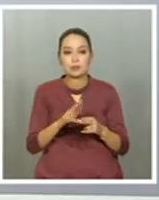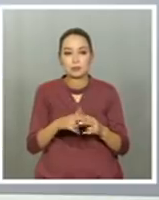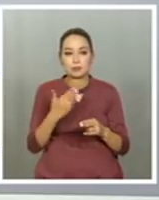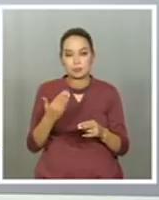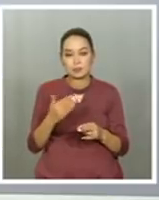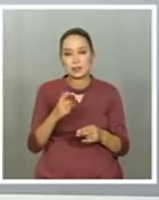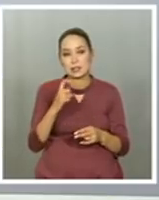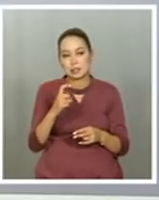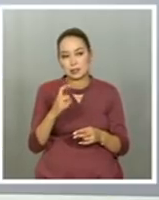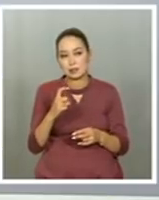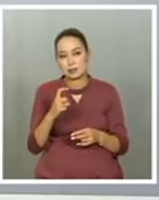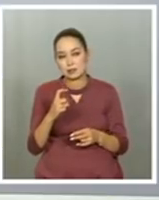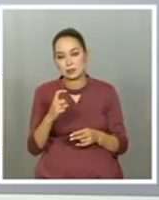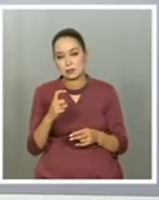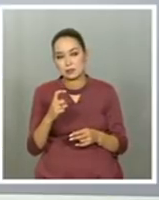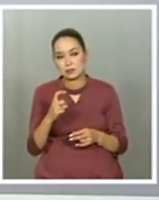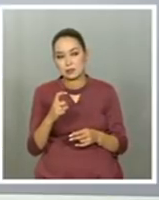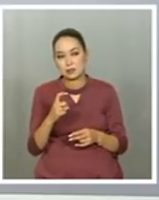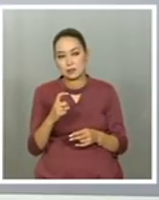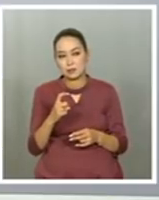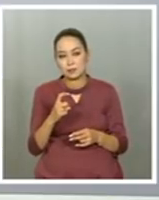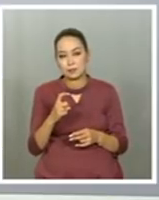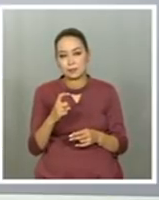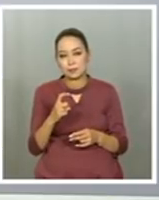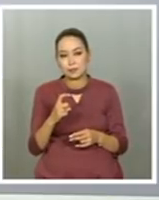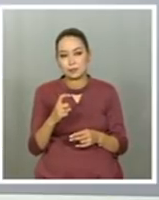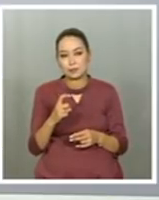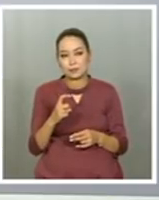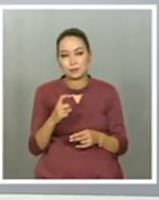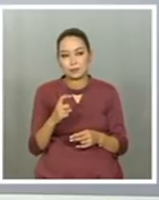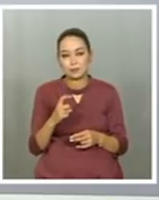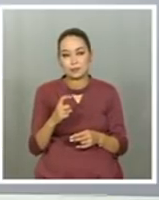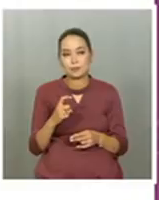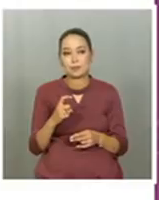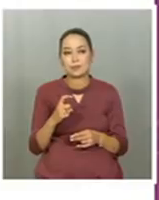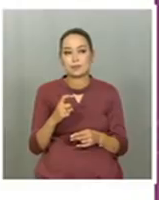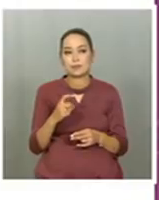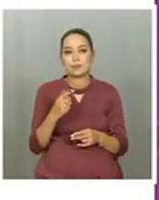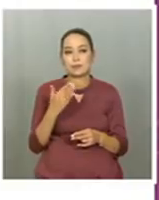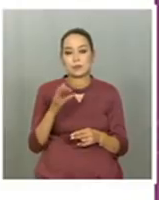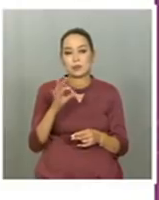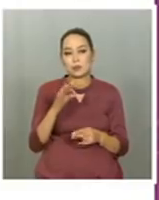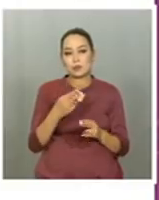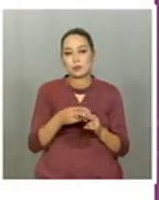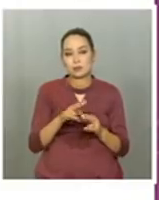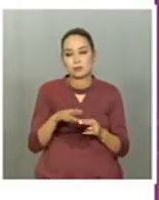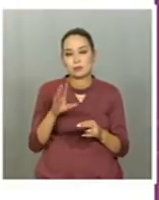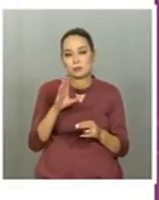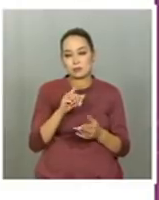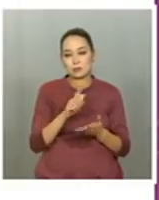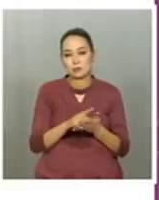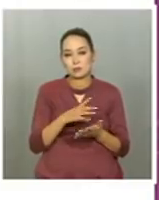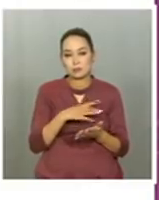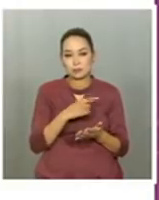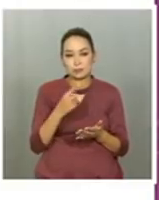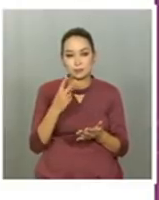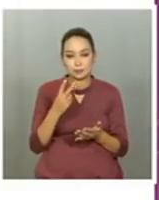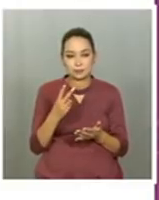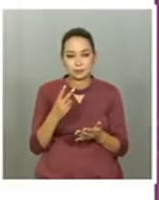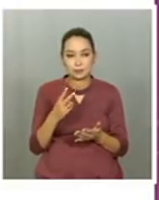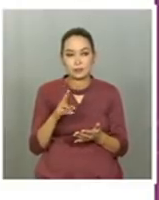X-ке баладық. Олай болса, оң және теріс мендердің тотығы дәрежесінің қосындысы 0 болу керек. Калий